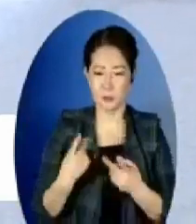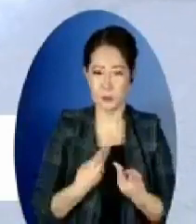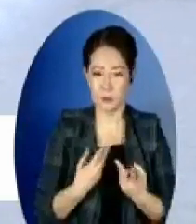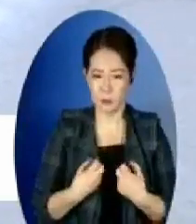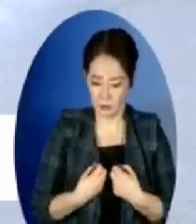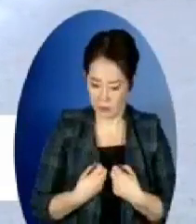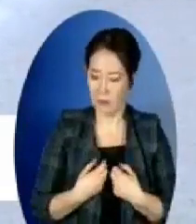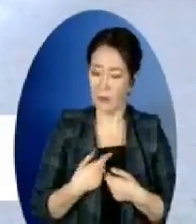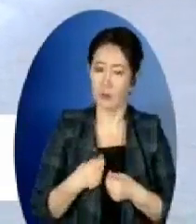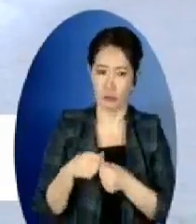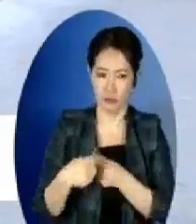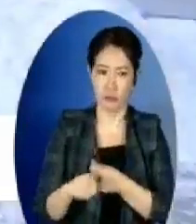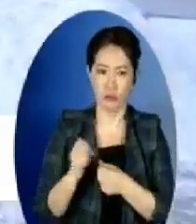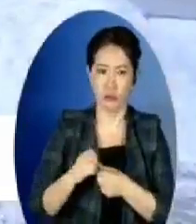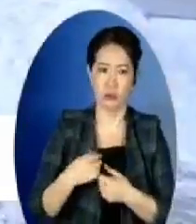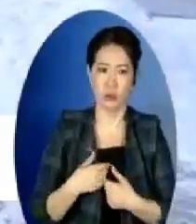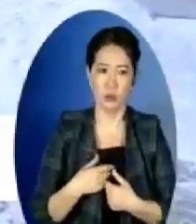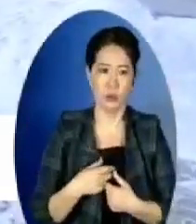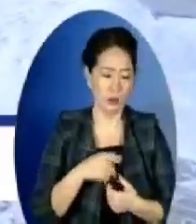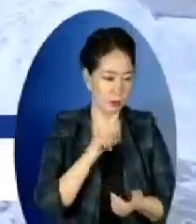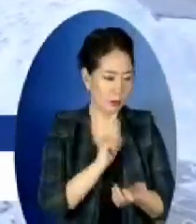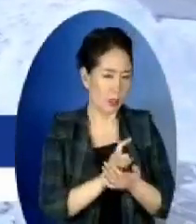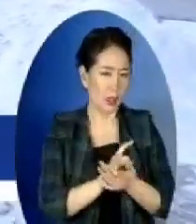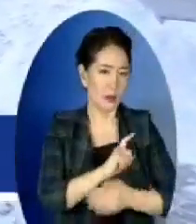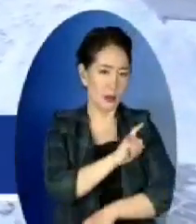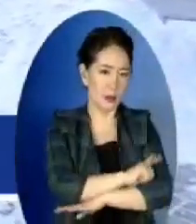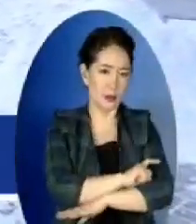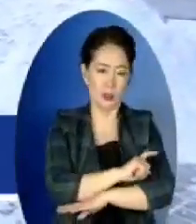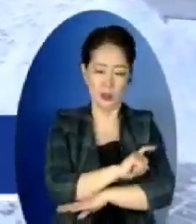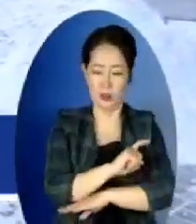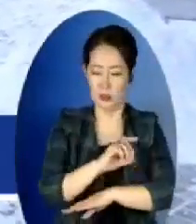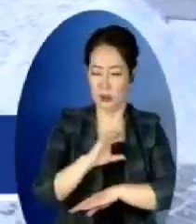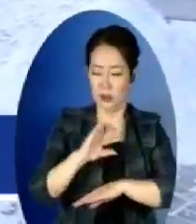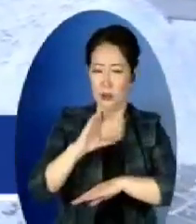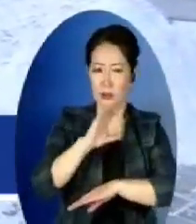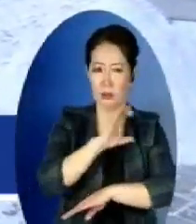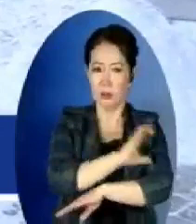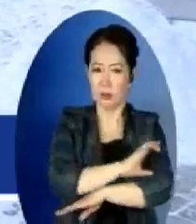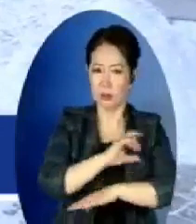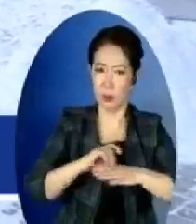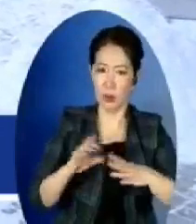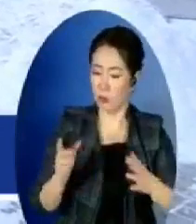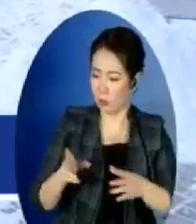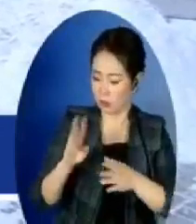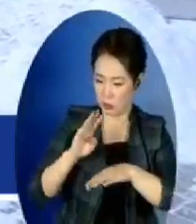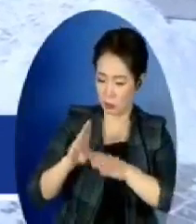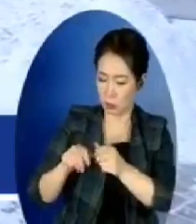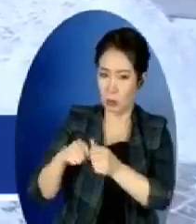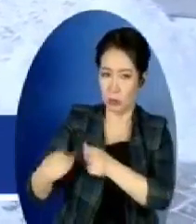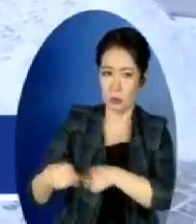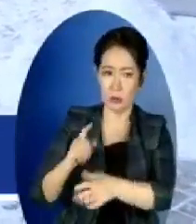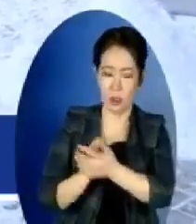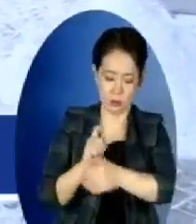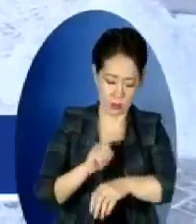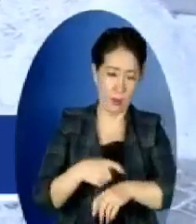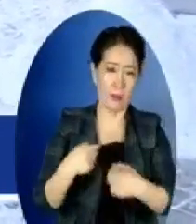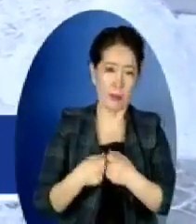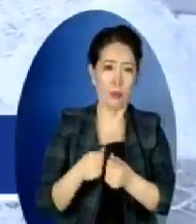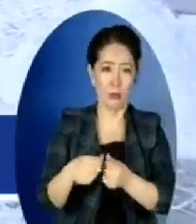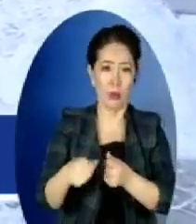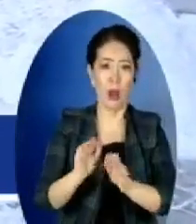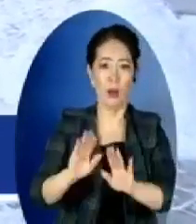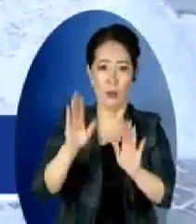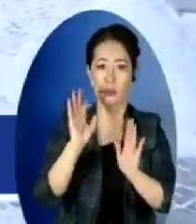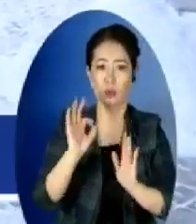ч өгөх ёстой шүү дээ, тий? Заавал хичээл сургууль гэж холбогдлогоор төлөх ёстой өмийг бол цаг тухайд нь л төлөө авж явах нь зөв